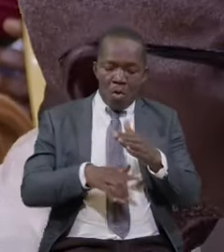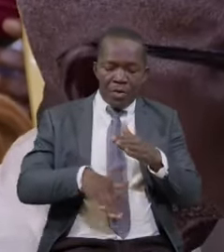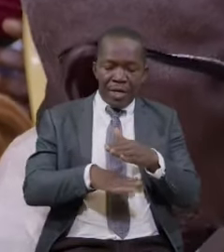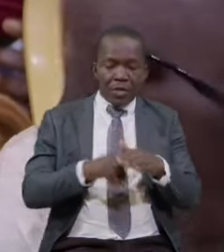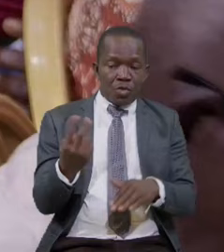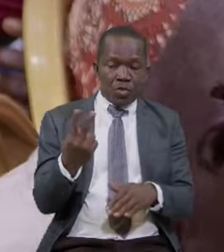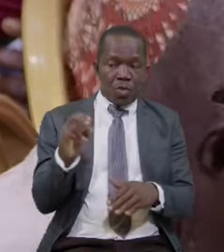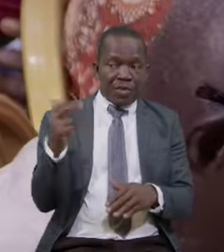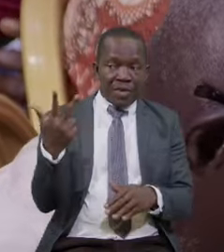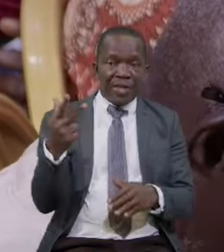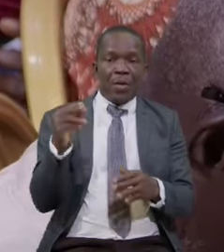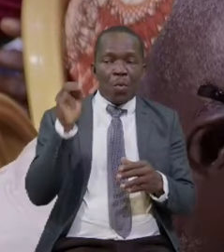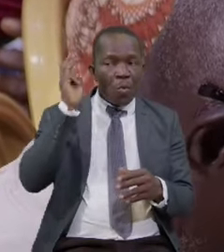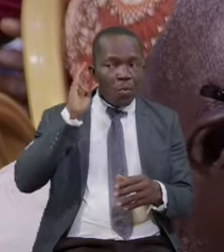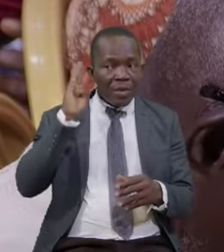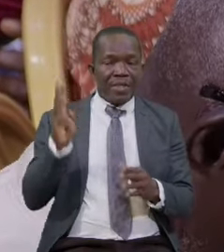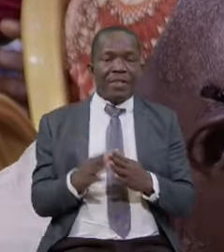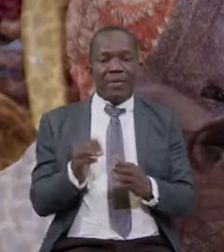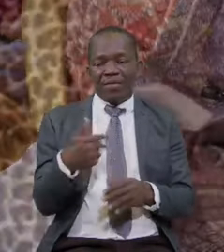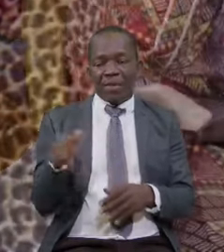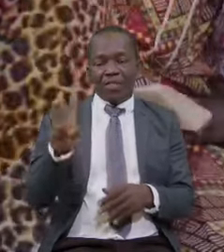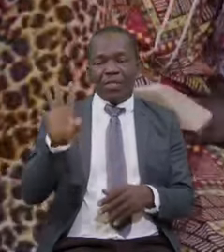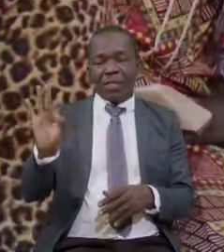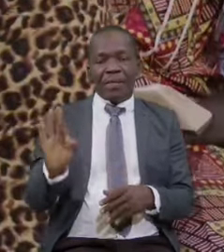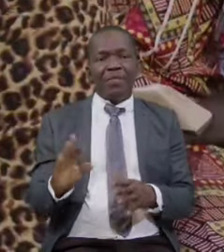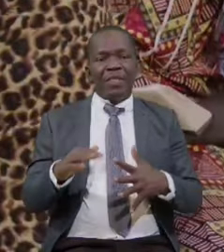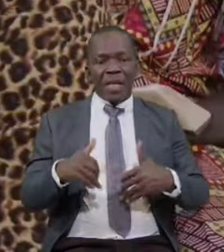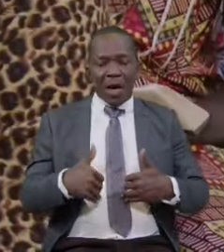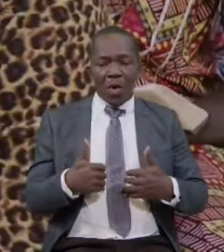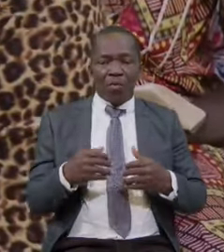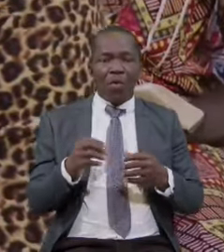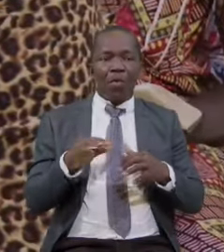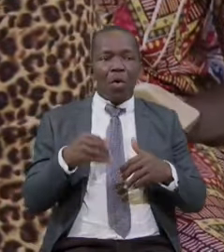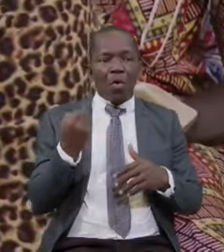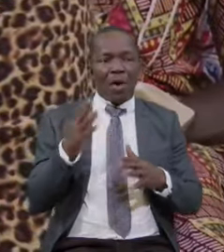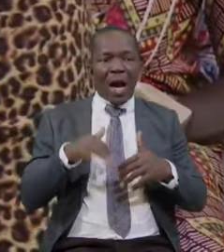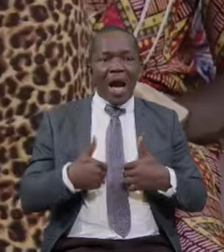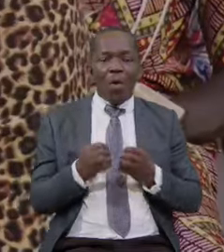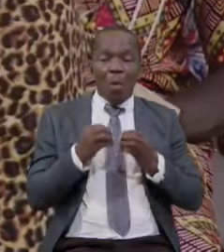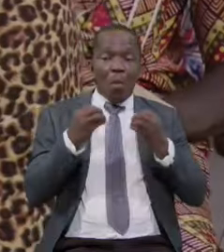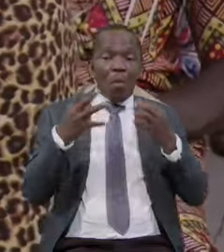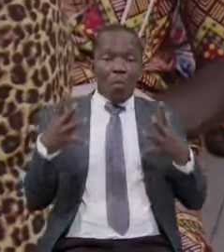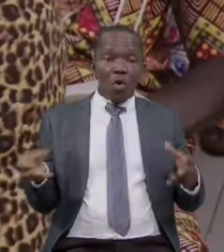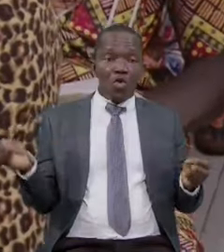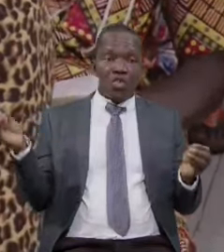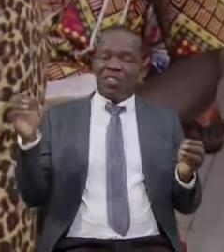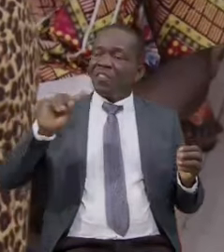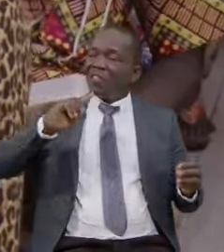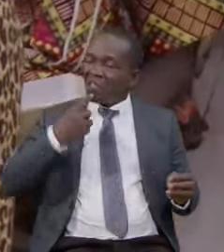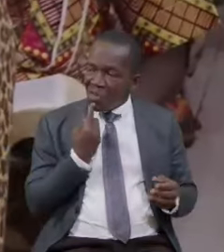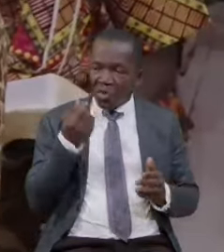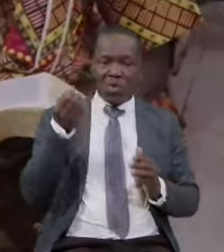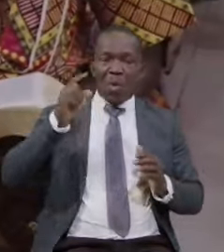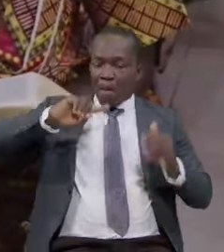verset 29 de quel pire châtiment pensez-vous que